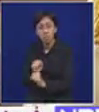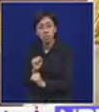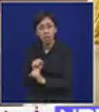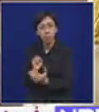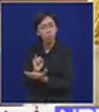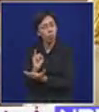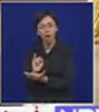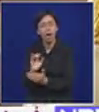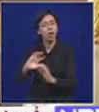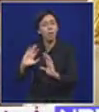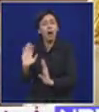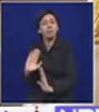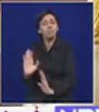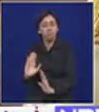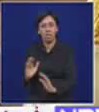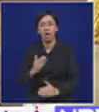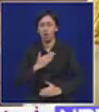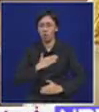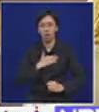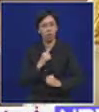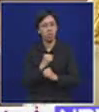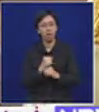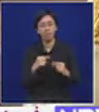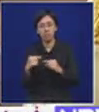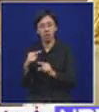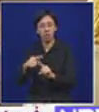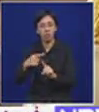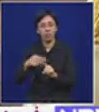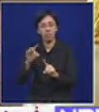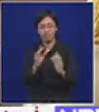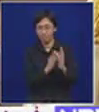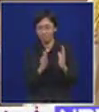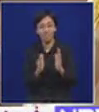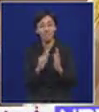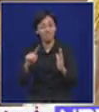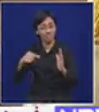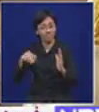ดที่สปมผ.ทำมาตลอดนะครับ8เดือนนี้ครับ